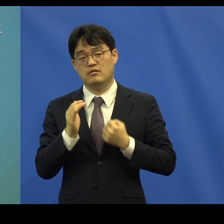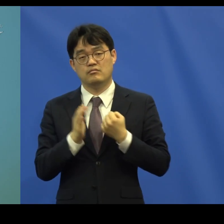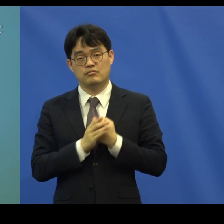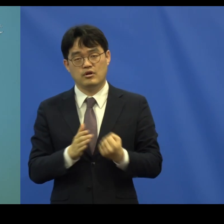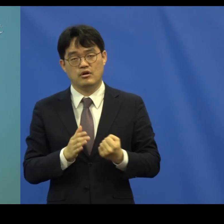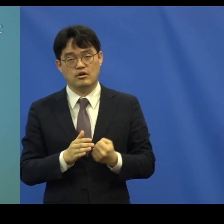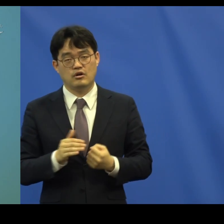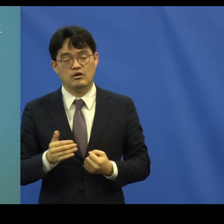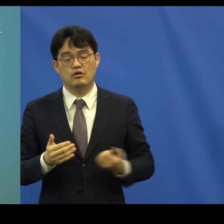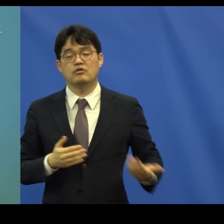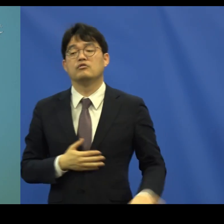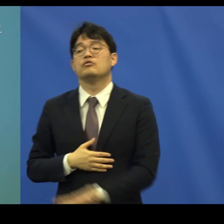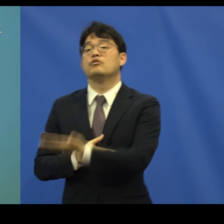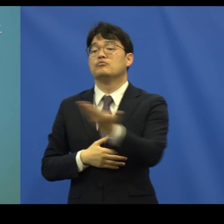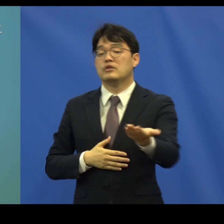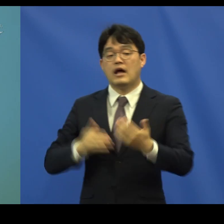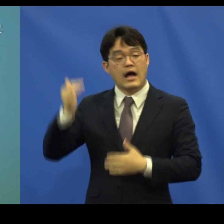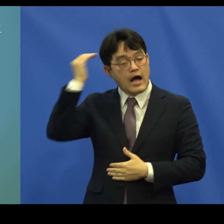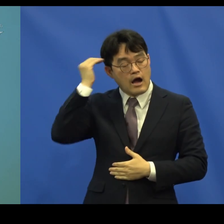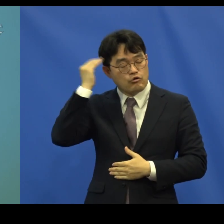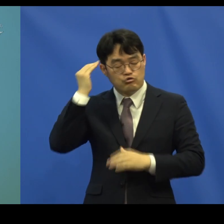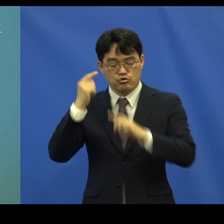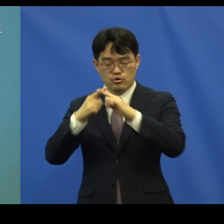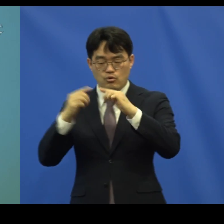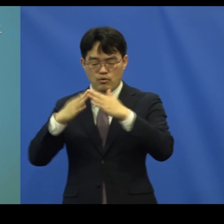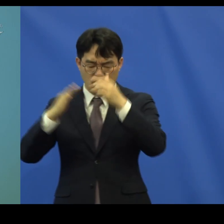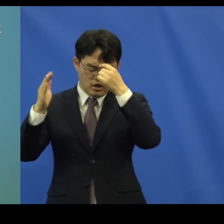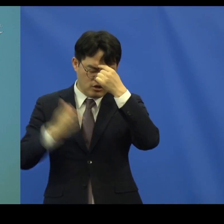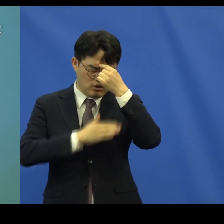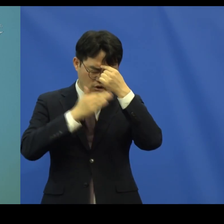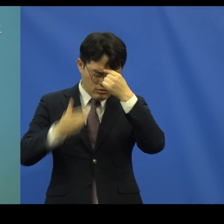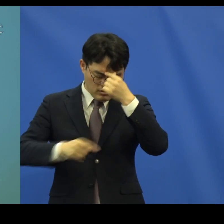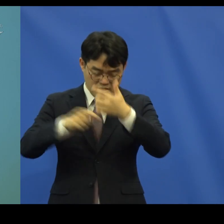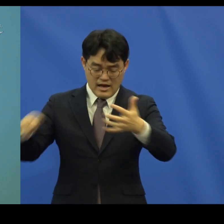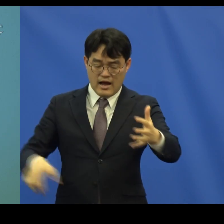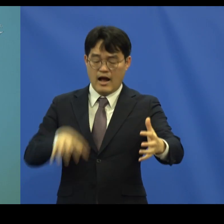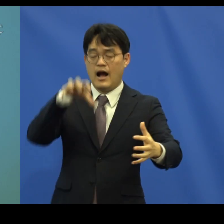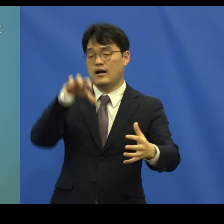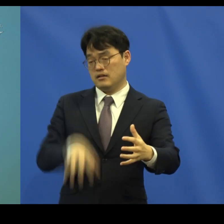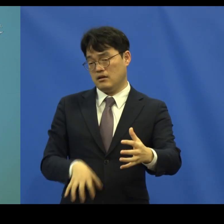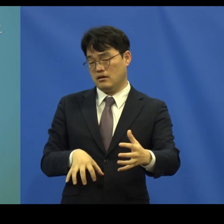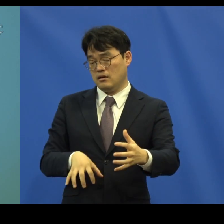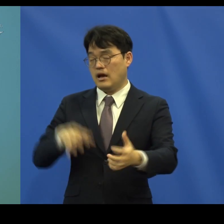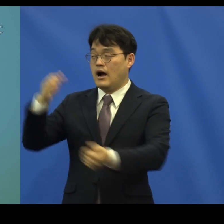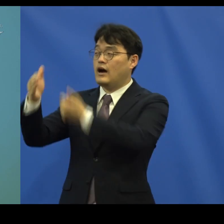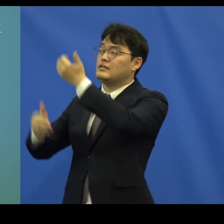우리 안에 이런 것들이 매장이 되어 있는 겁니다. 하나님의 이 마지막 시대에